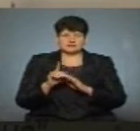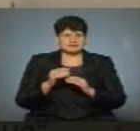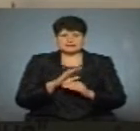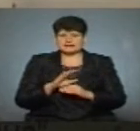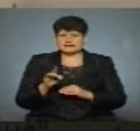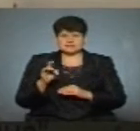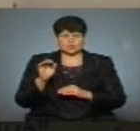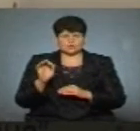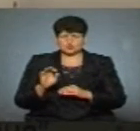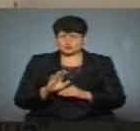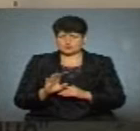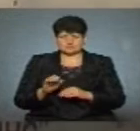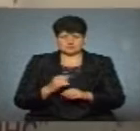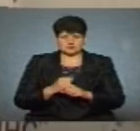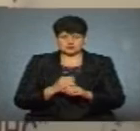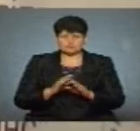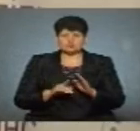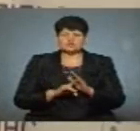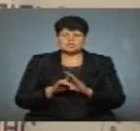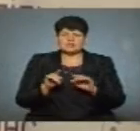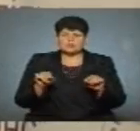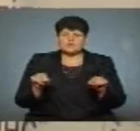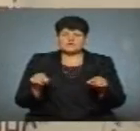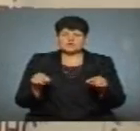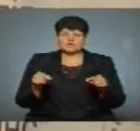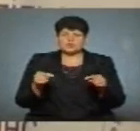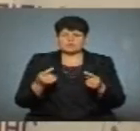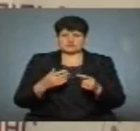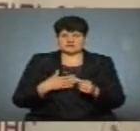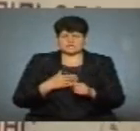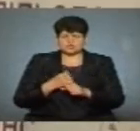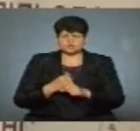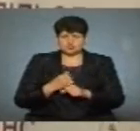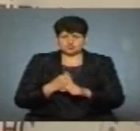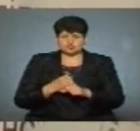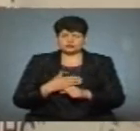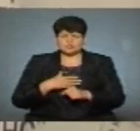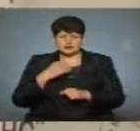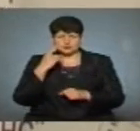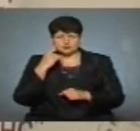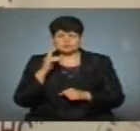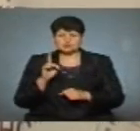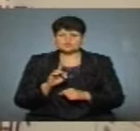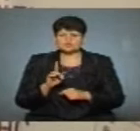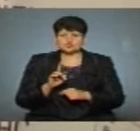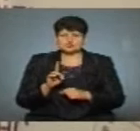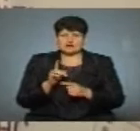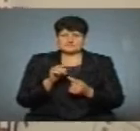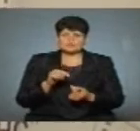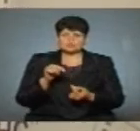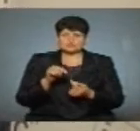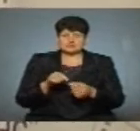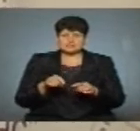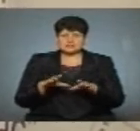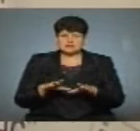100% запрацювали. Ми починаємо відновлювати нашу роботу. Я думаю, що відповідні